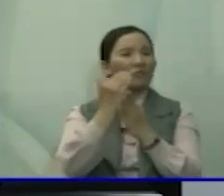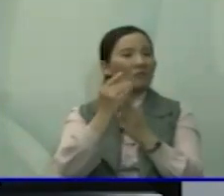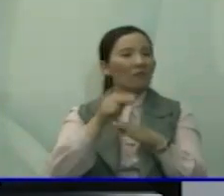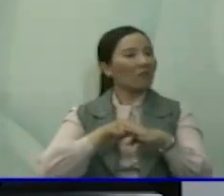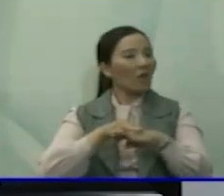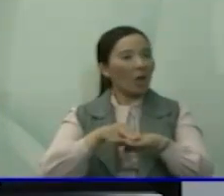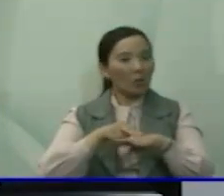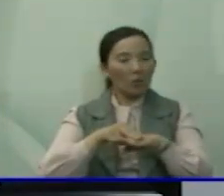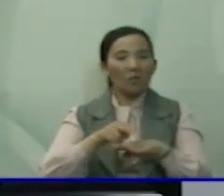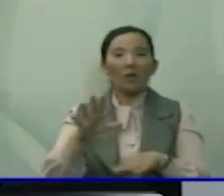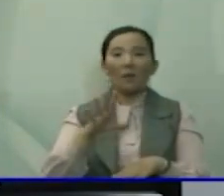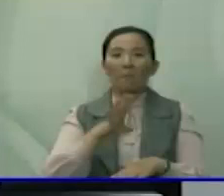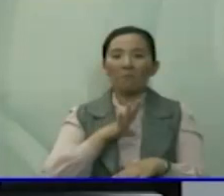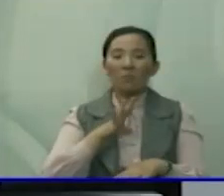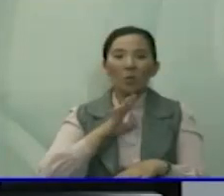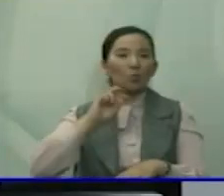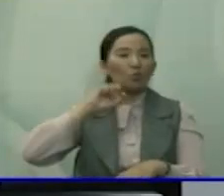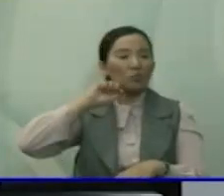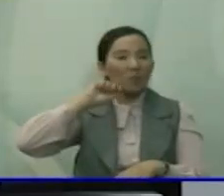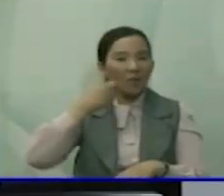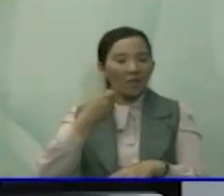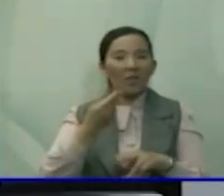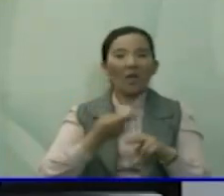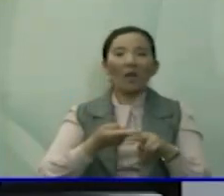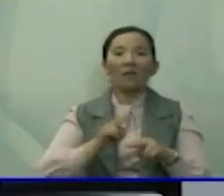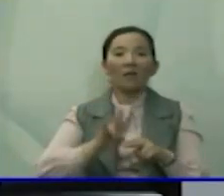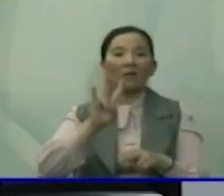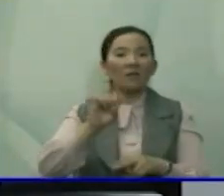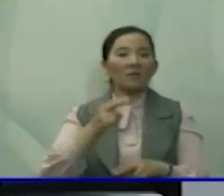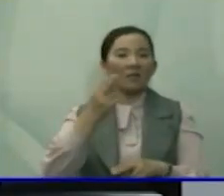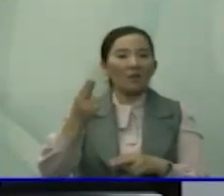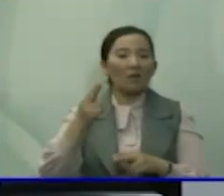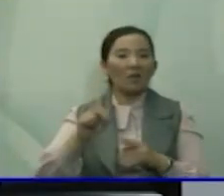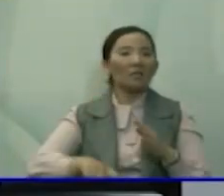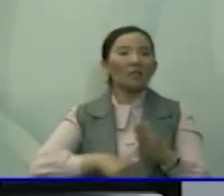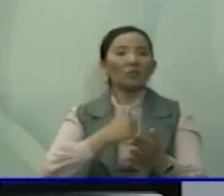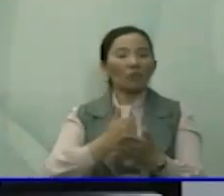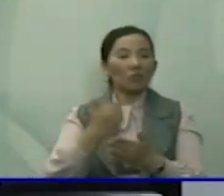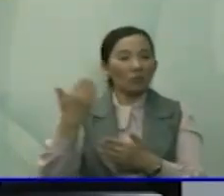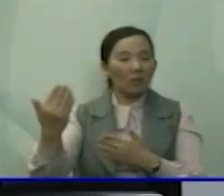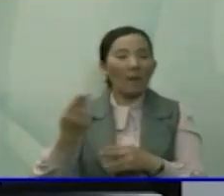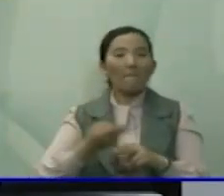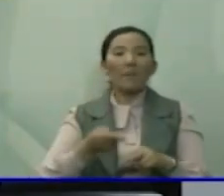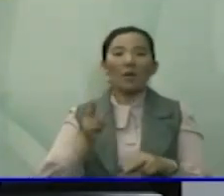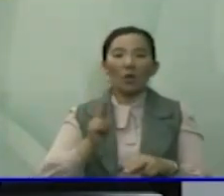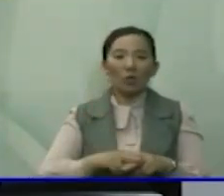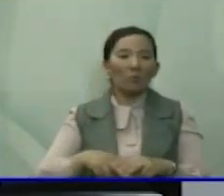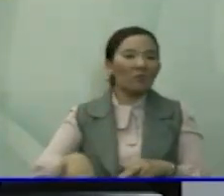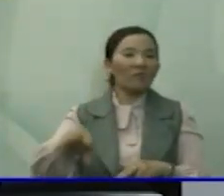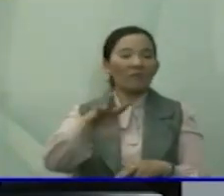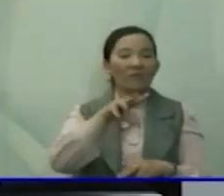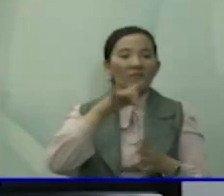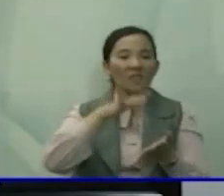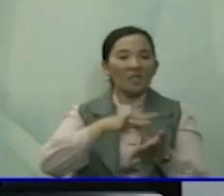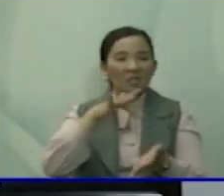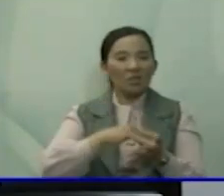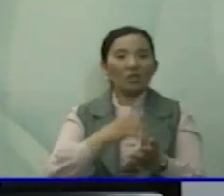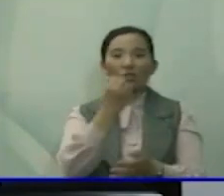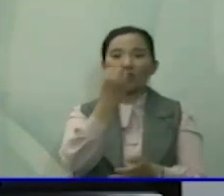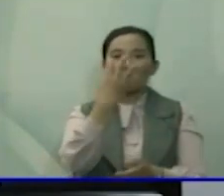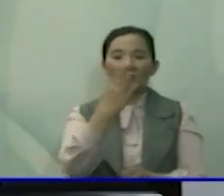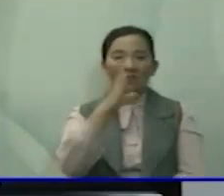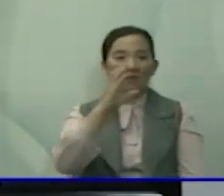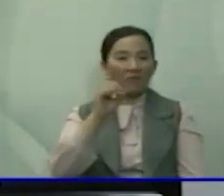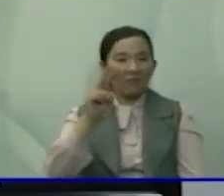было ущемление национального достоинства китайцев и поэтому все середине 14 века